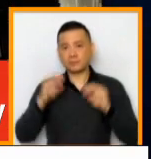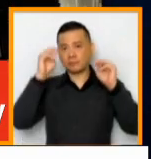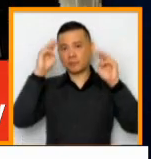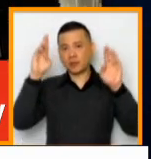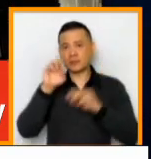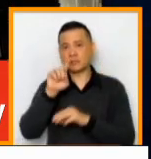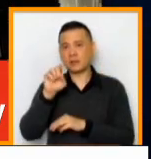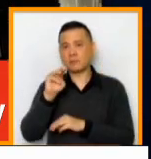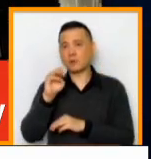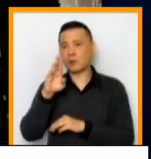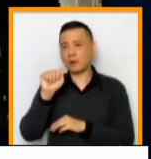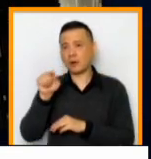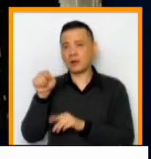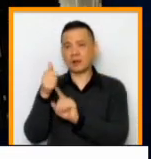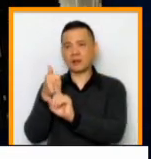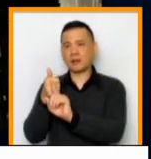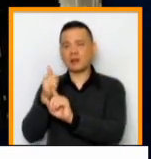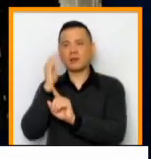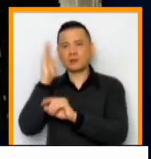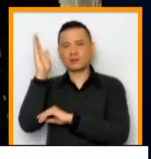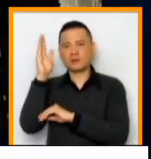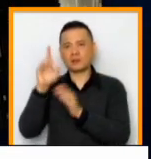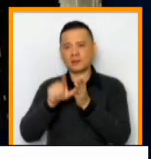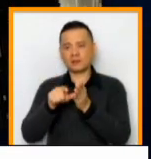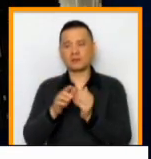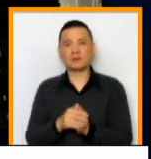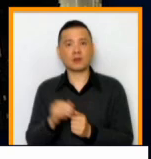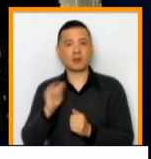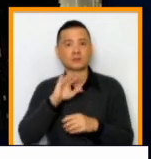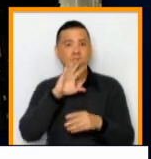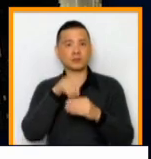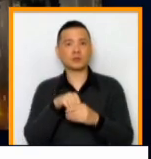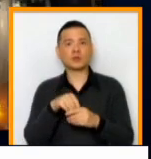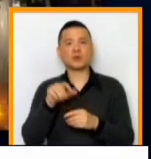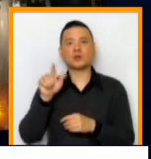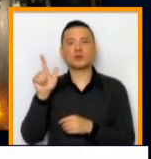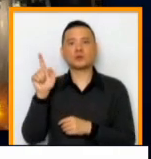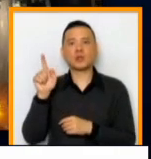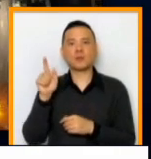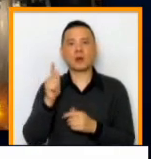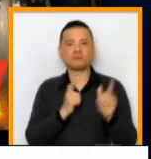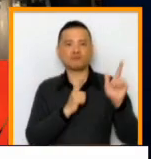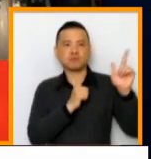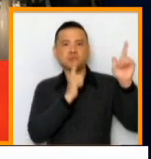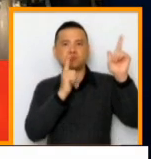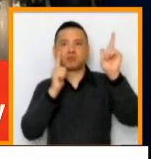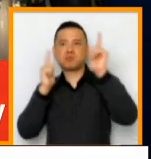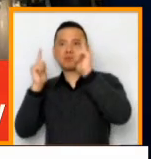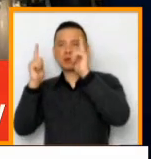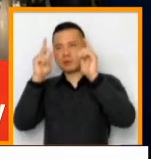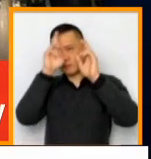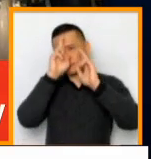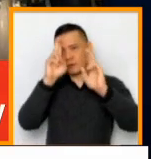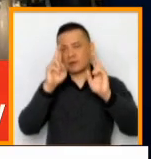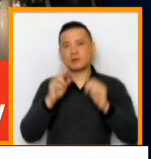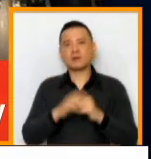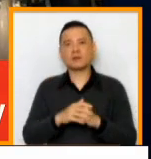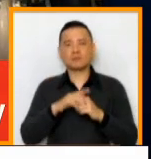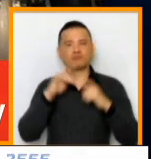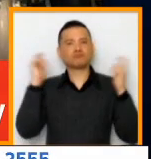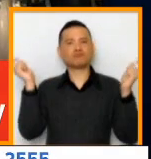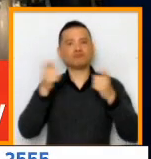dyan ang wreath laying at 21-gun salute. May tema ang pagdiriwang na kasaysayan ng kabayanihan at kalayaan sa